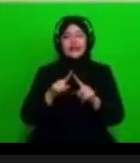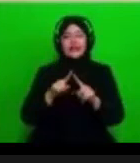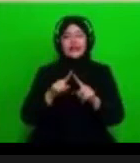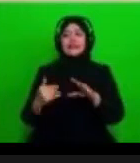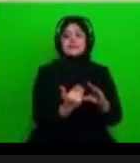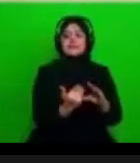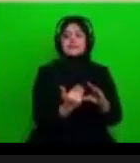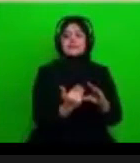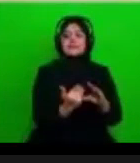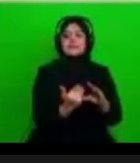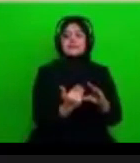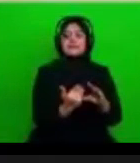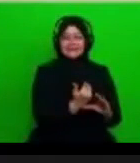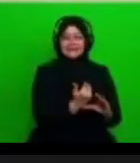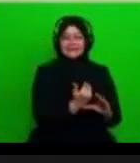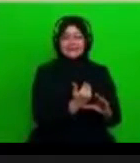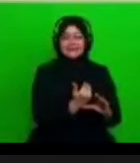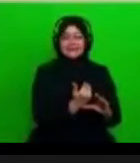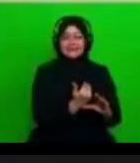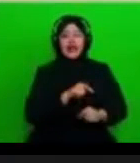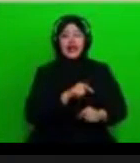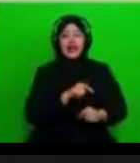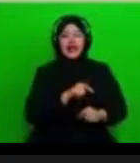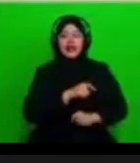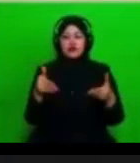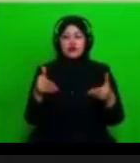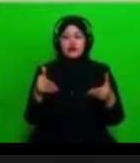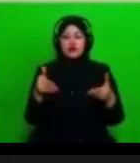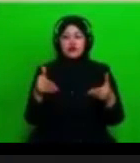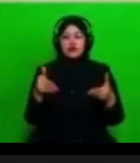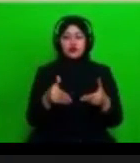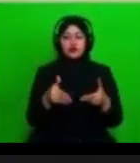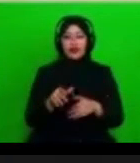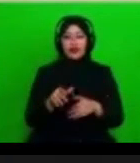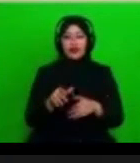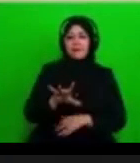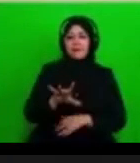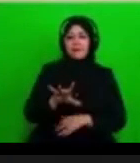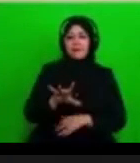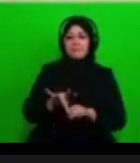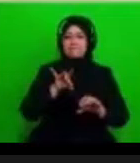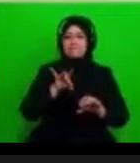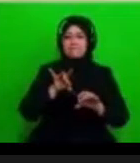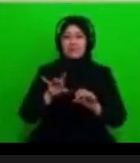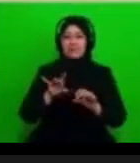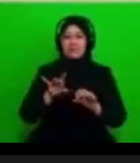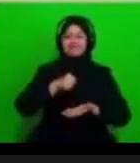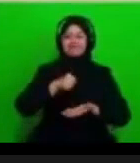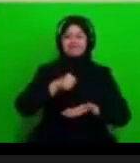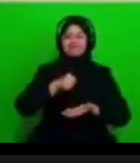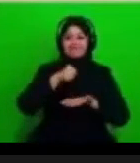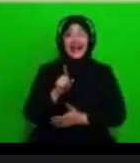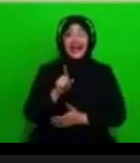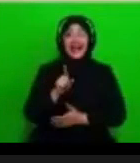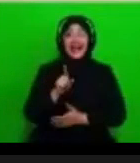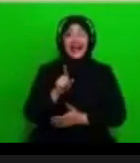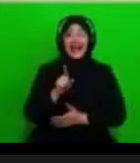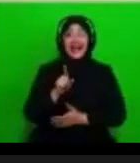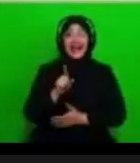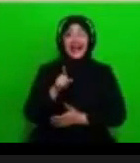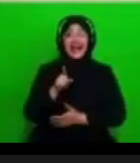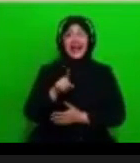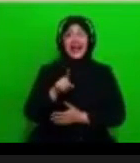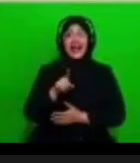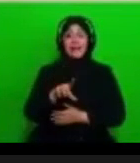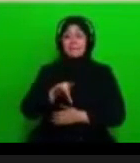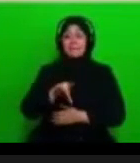Jadi seluruh Nusantara dapat mendengarkan karya pantun dari ibu-ibu cantik. Wow. Saya boleh jadi peserta aja enggak ya?